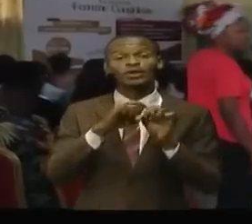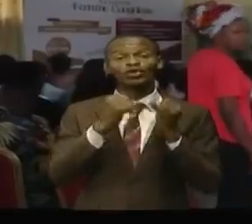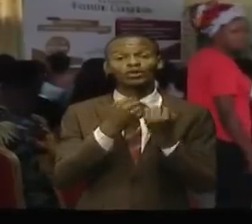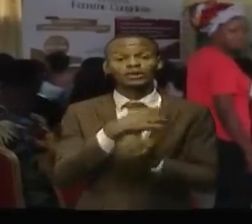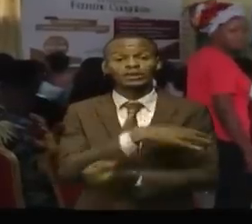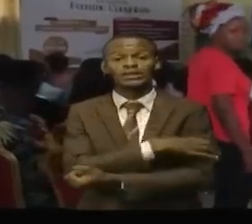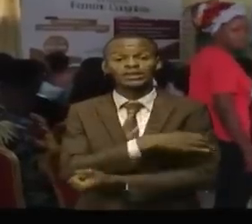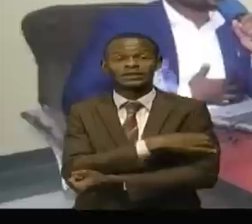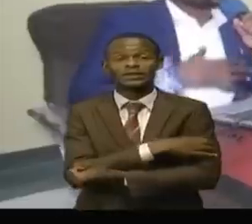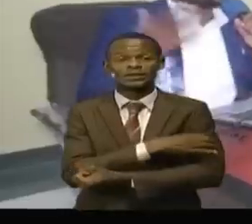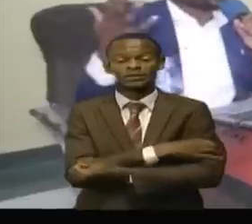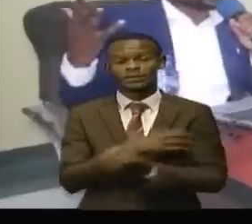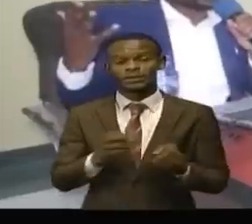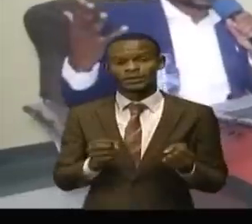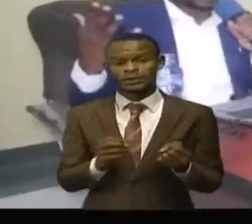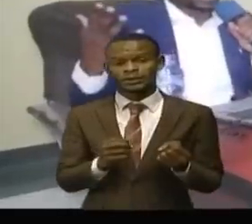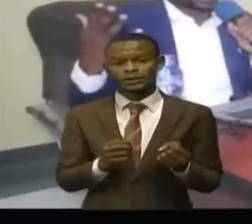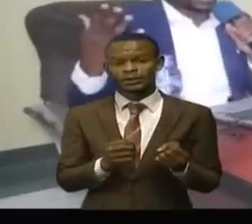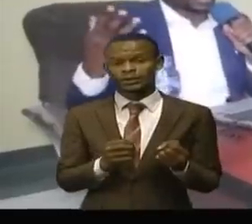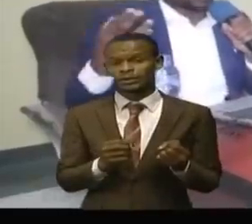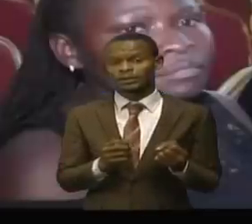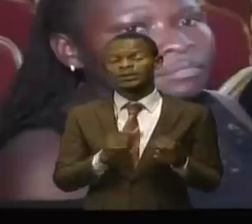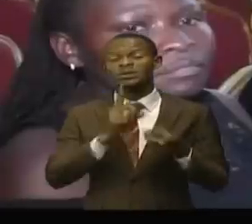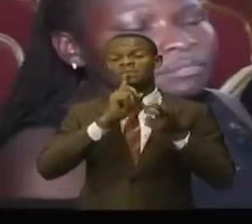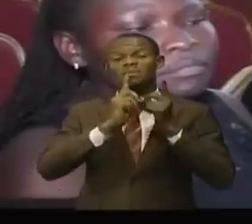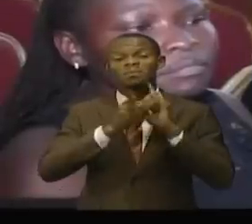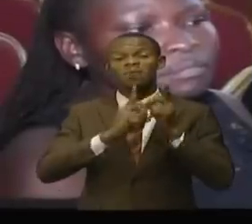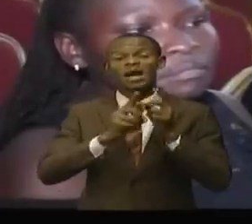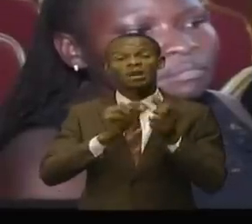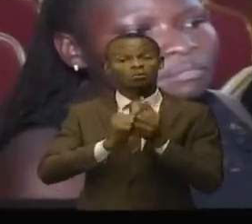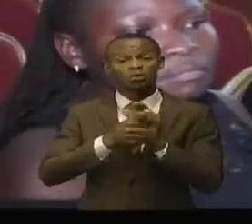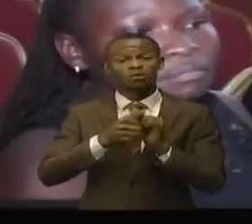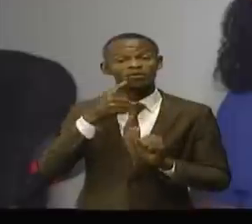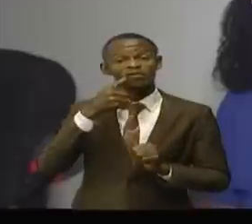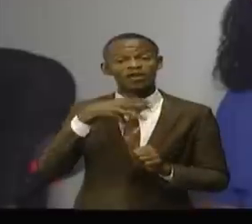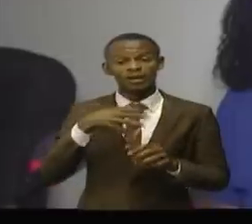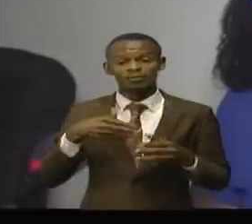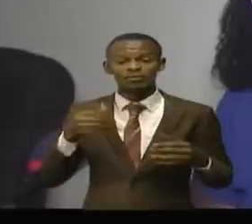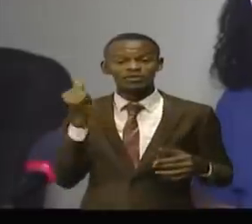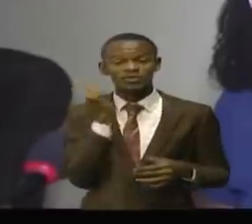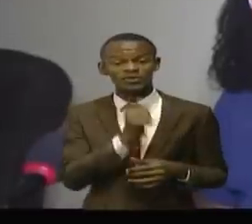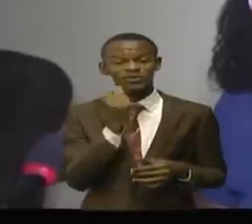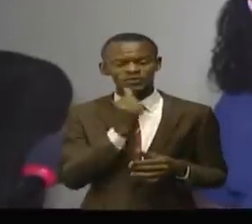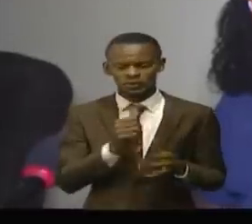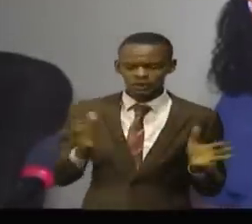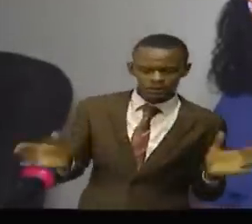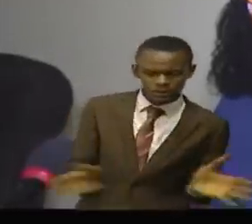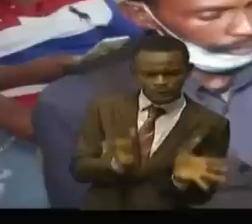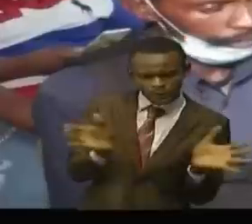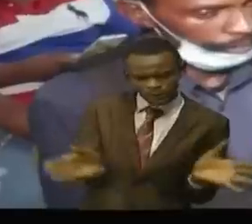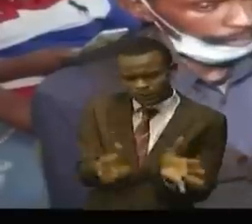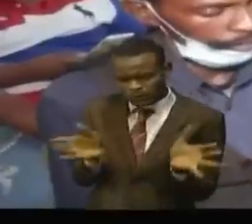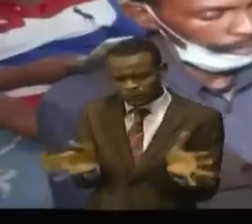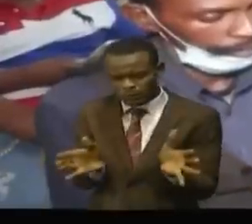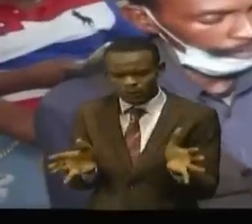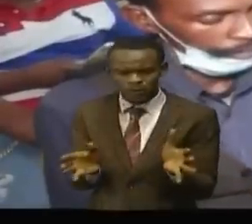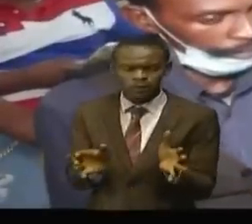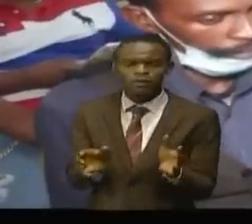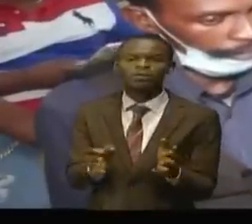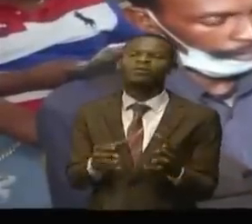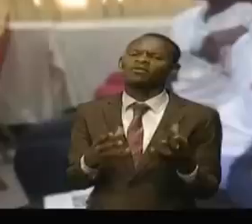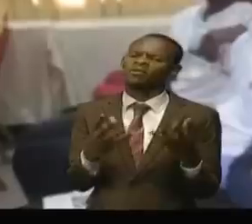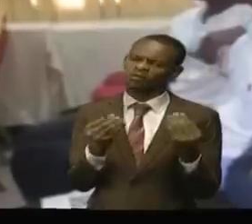Notre Avenir milite pour le changement et l'encadrement de la femme et la jeune fille pour son épanouissement dans la société